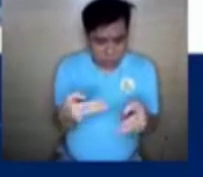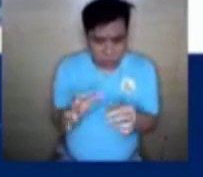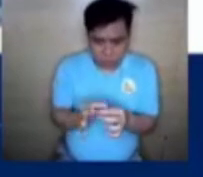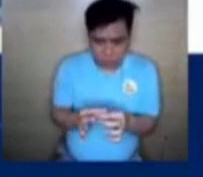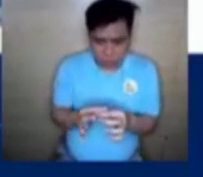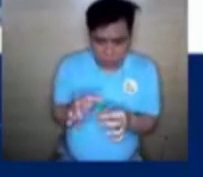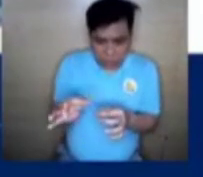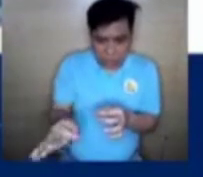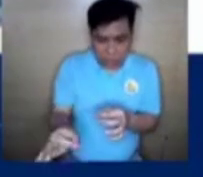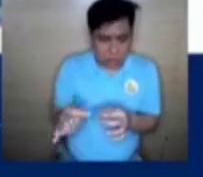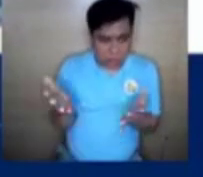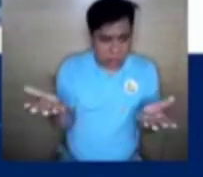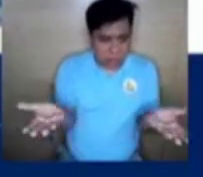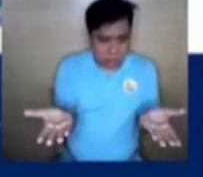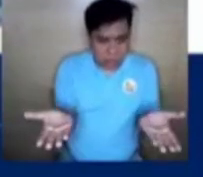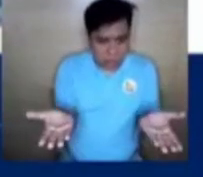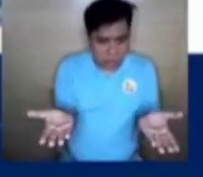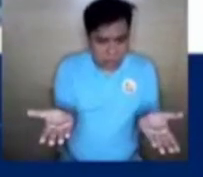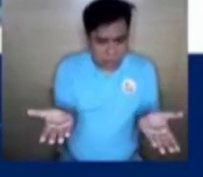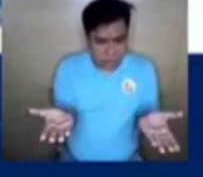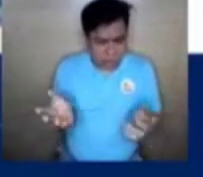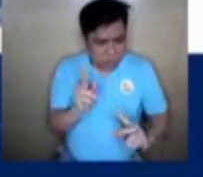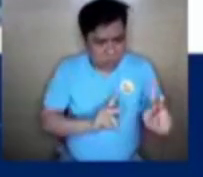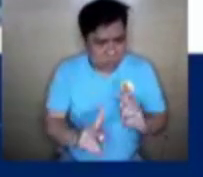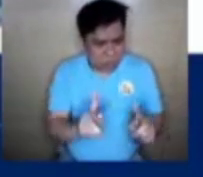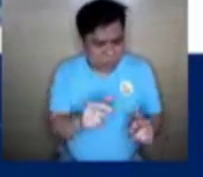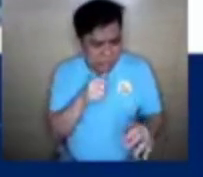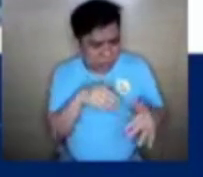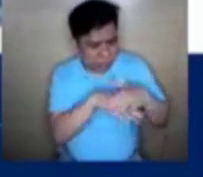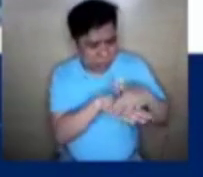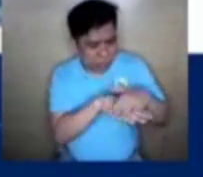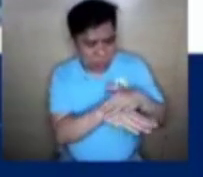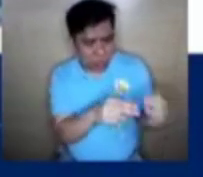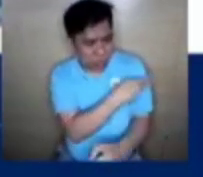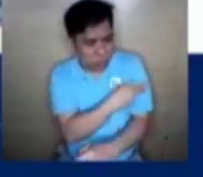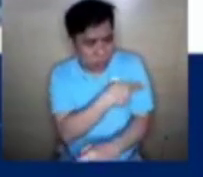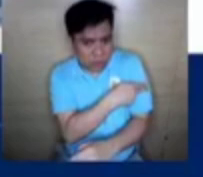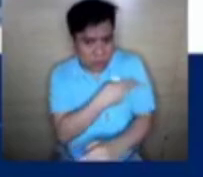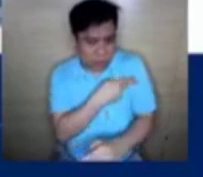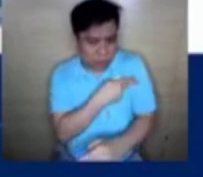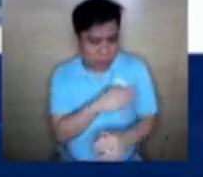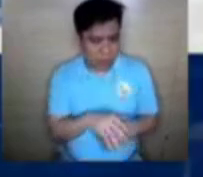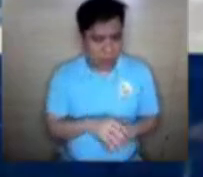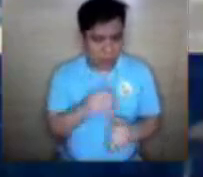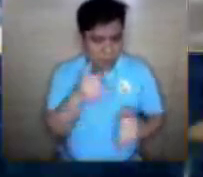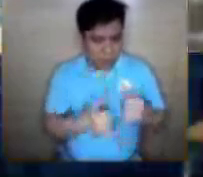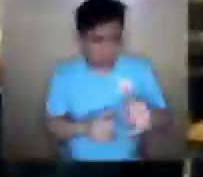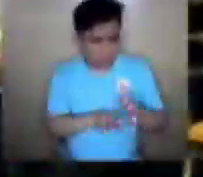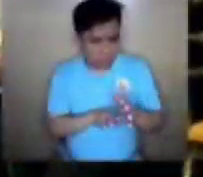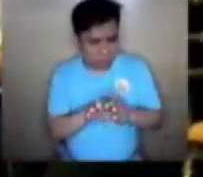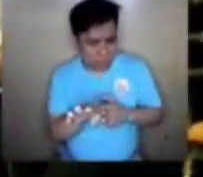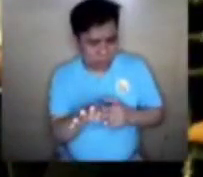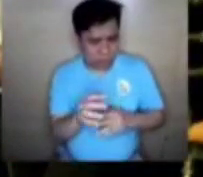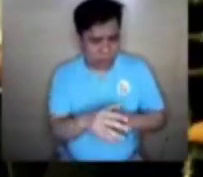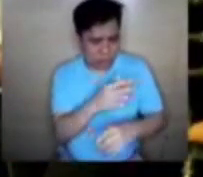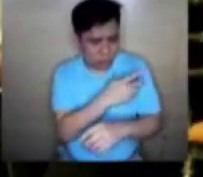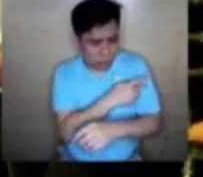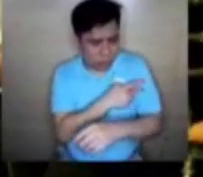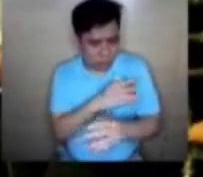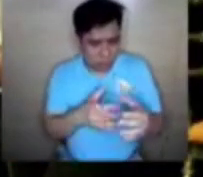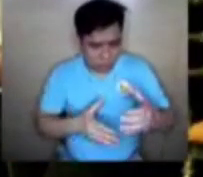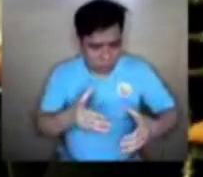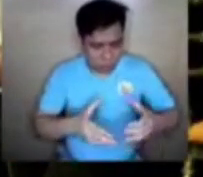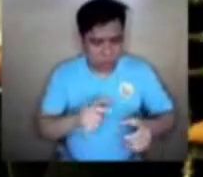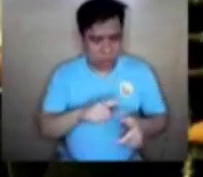extension para po dun sa mga hindi natin maipasok kaagad sa mga ospital. Ang susunod naman po ay maaaring hindi